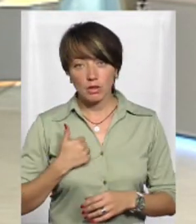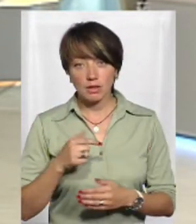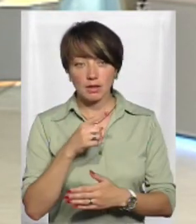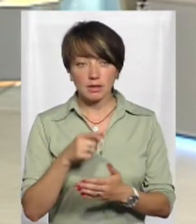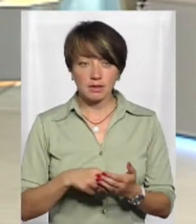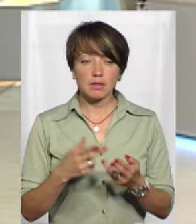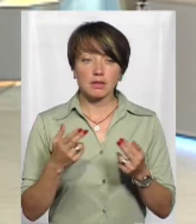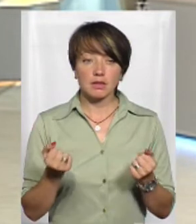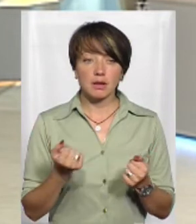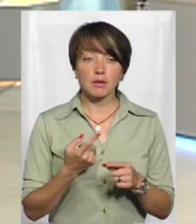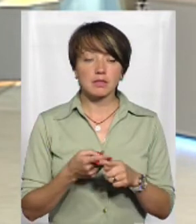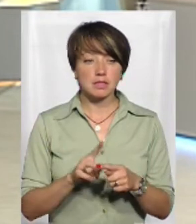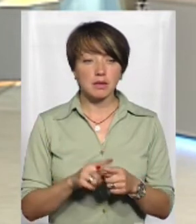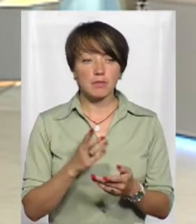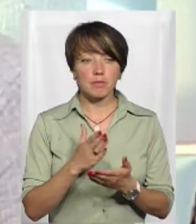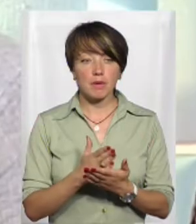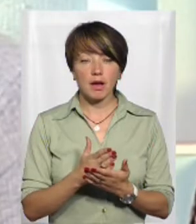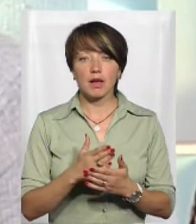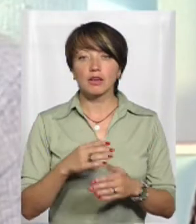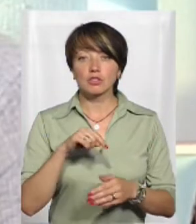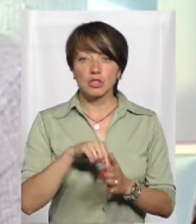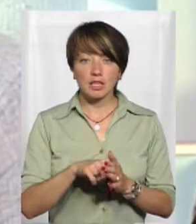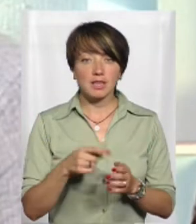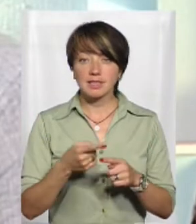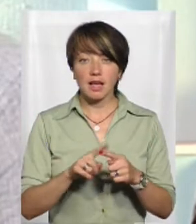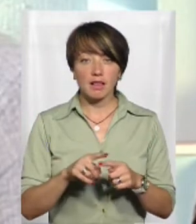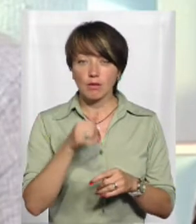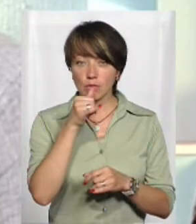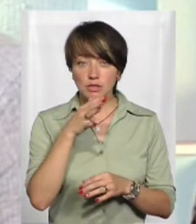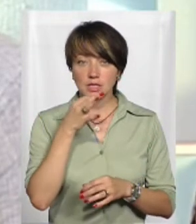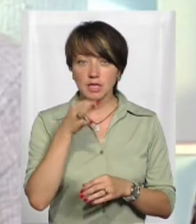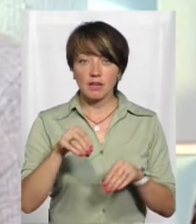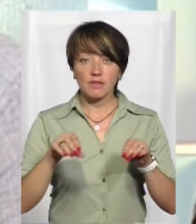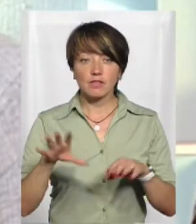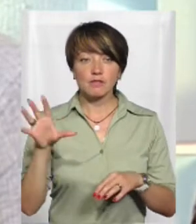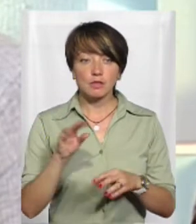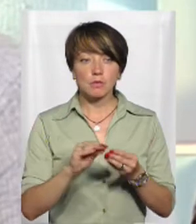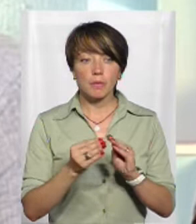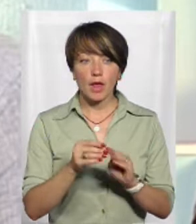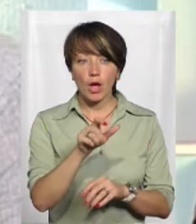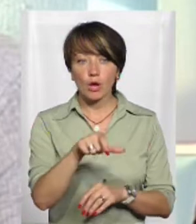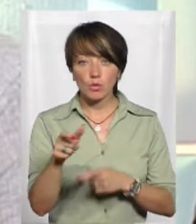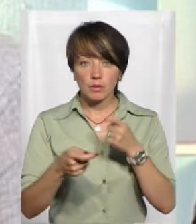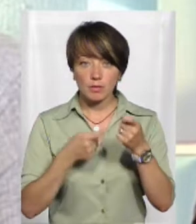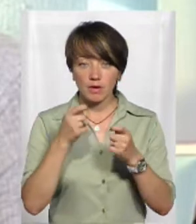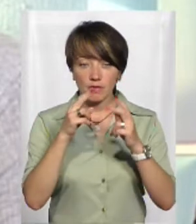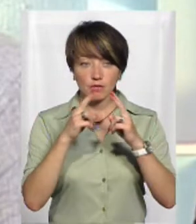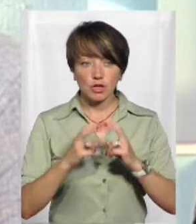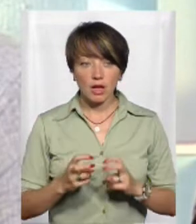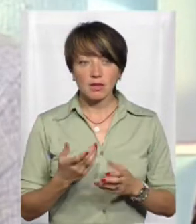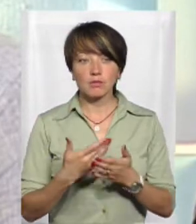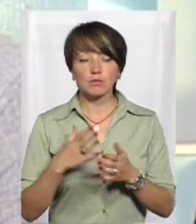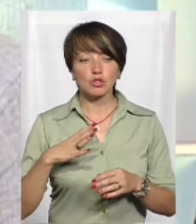це не можна сказати, вирішить всі проблеми майбутні, але якби люди скрупульозніше вивчали